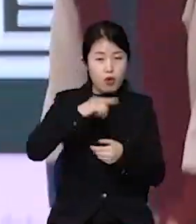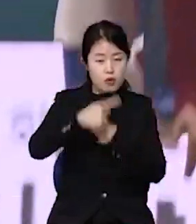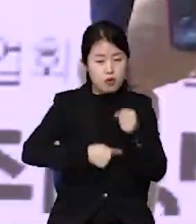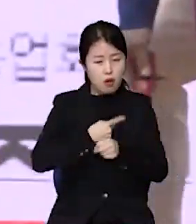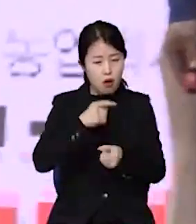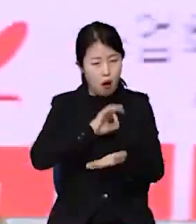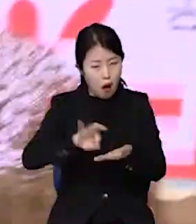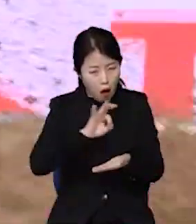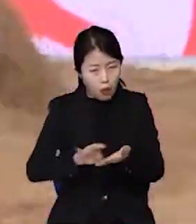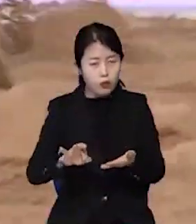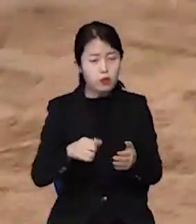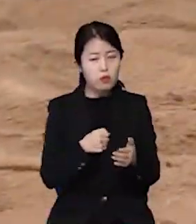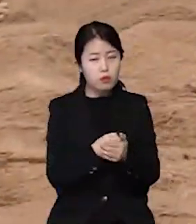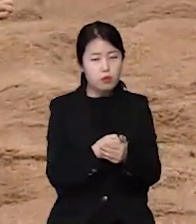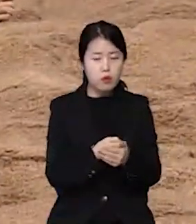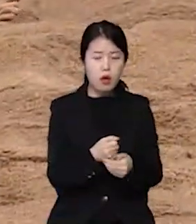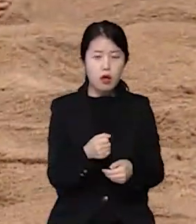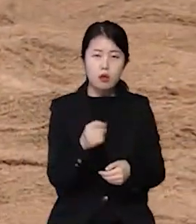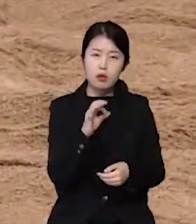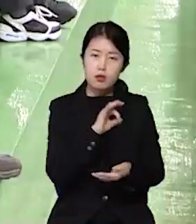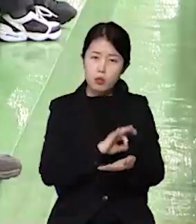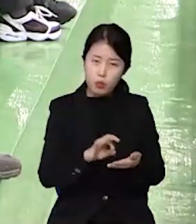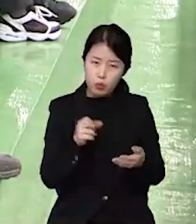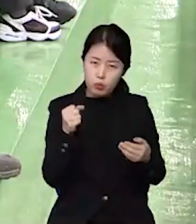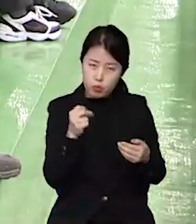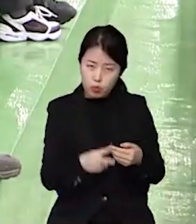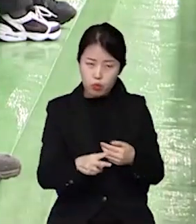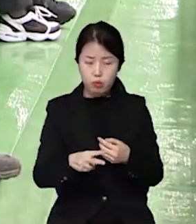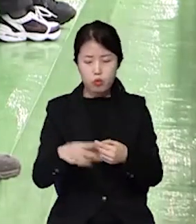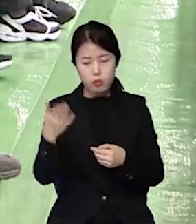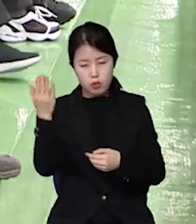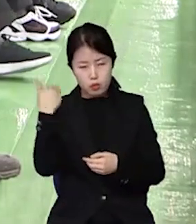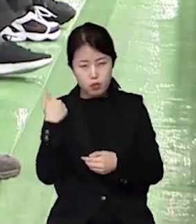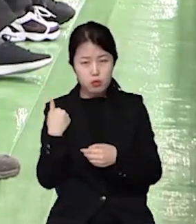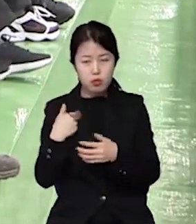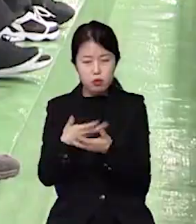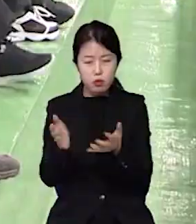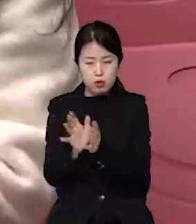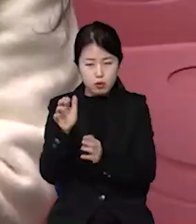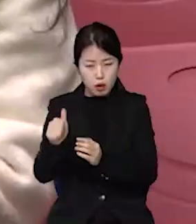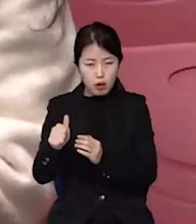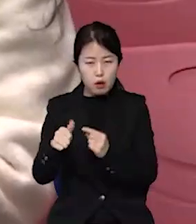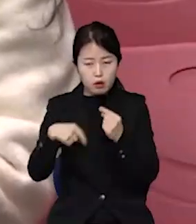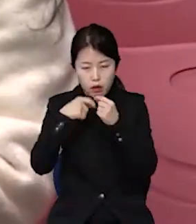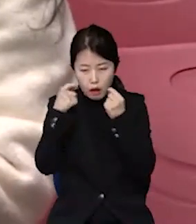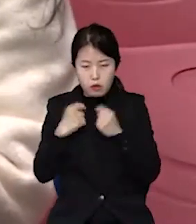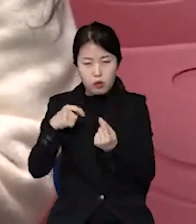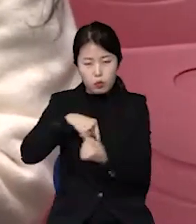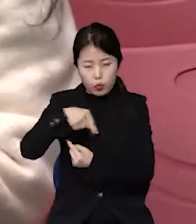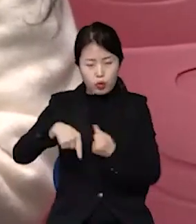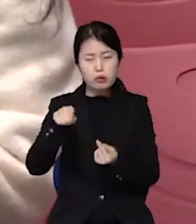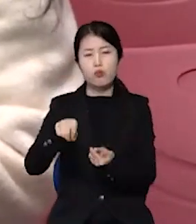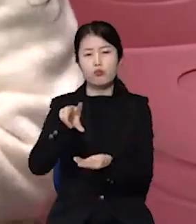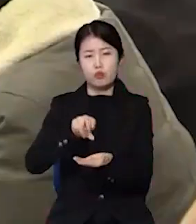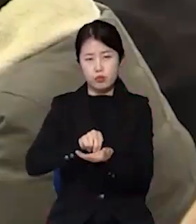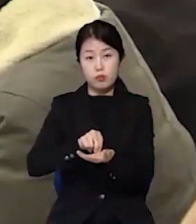견해와 투명하지 못한 선수단 운영과 전임 단체장의 사적 운영 등도 문제점으로